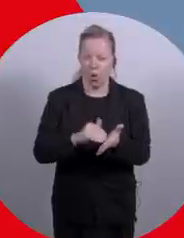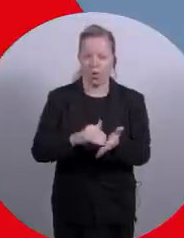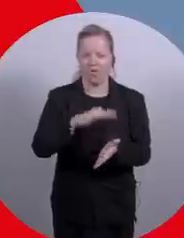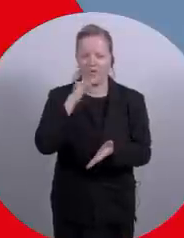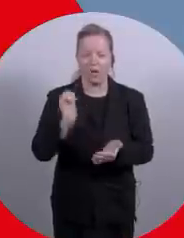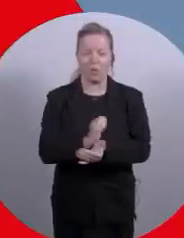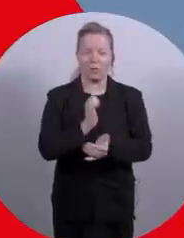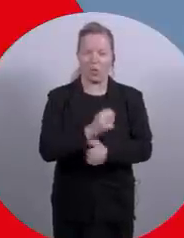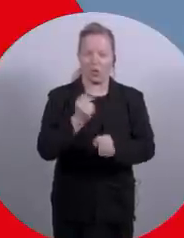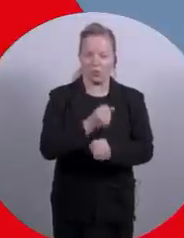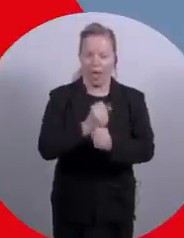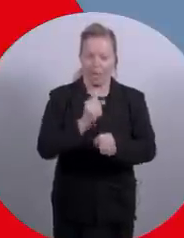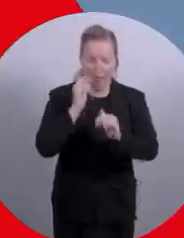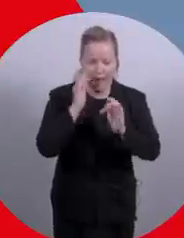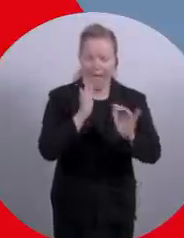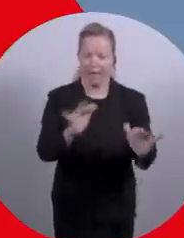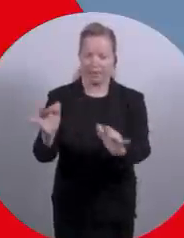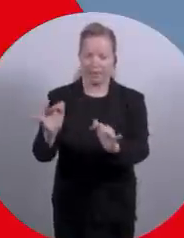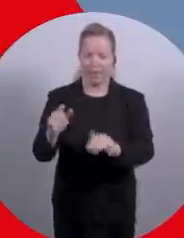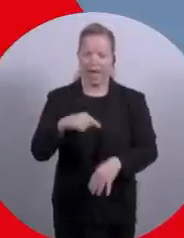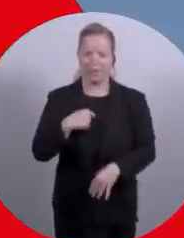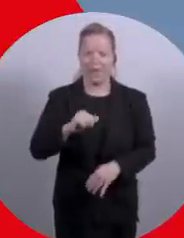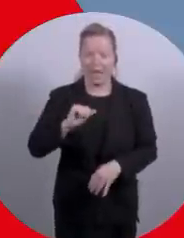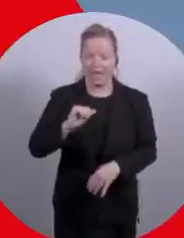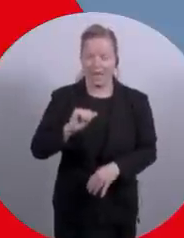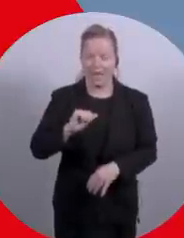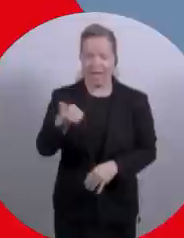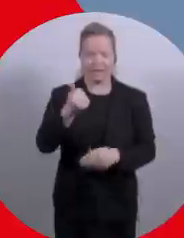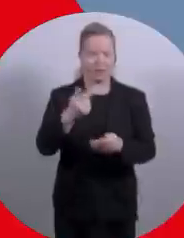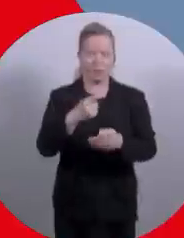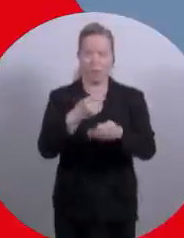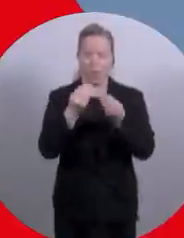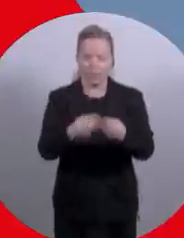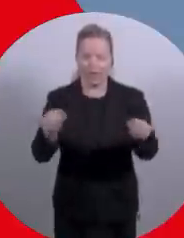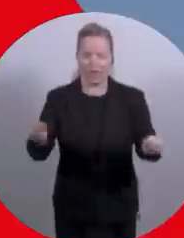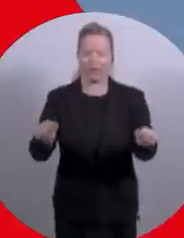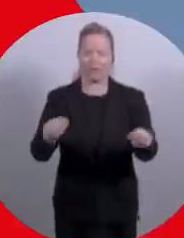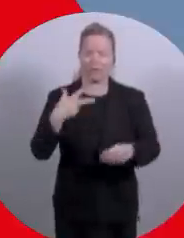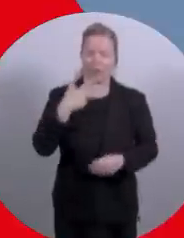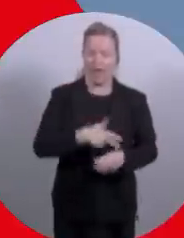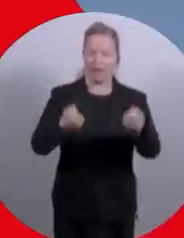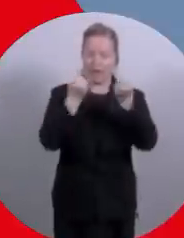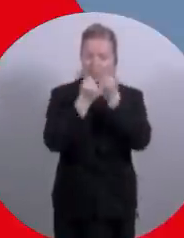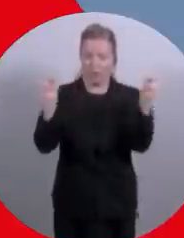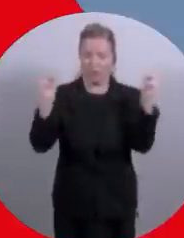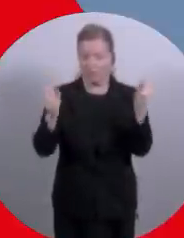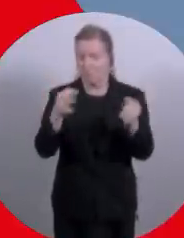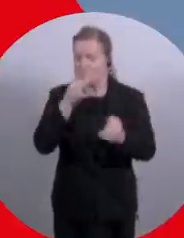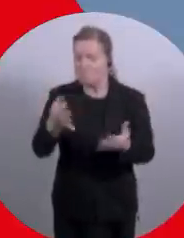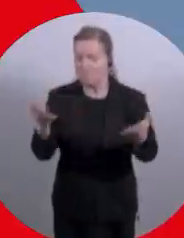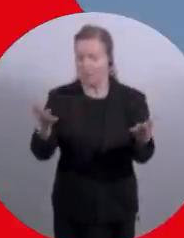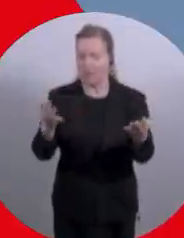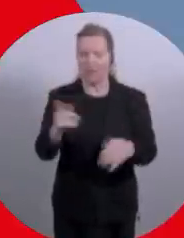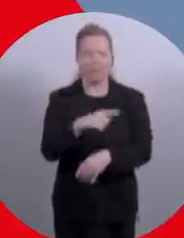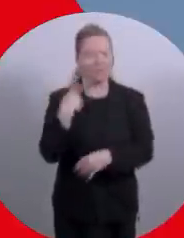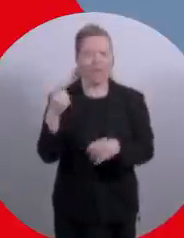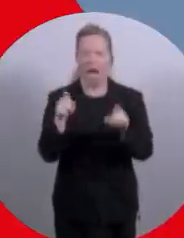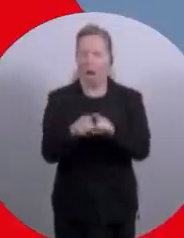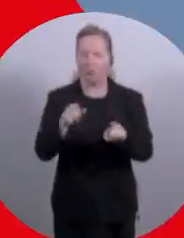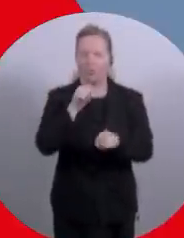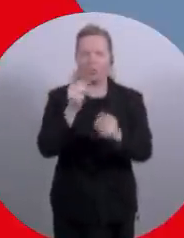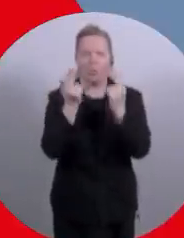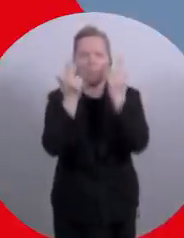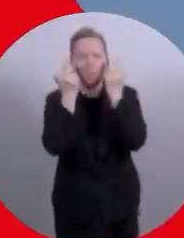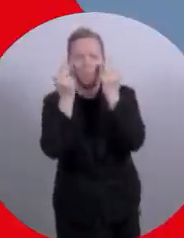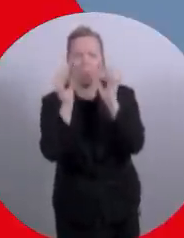hat ganz wichtige Frage ist ob wir auf der Höhe der Zeit und wir moderne Sozialdemokratie sein nämlich dass wir auch keine bittstellerinnen und